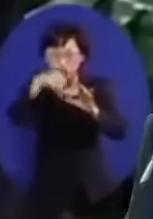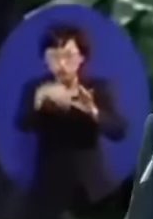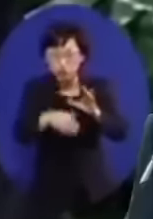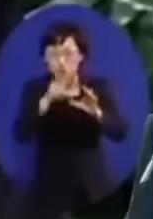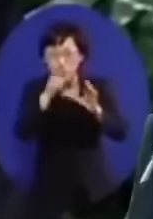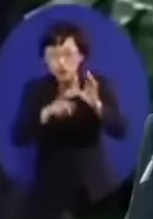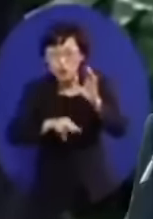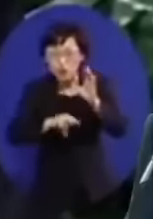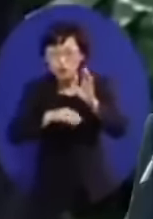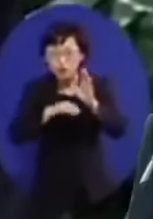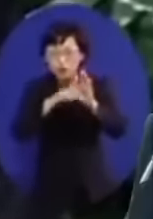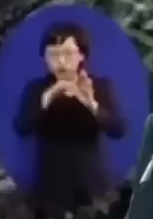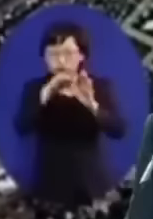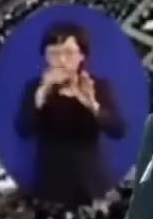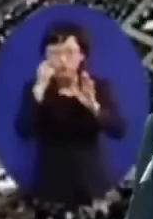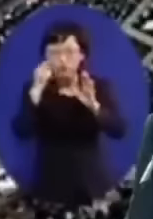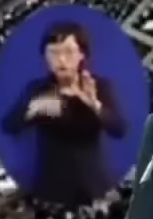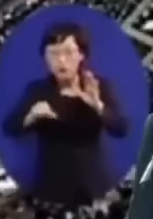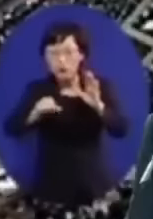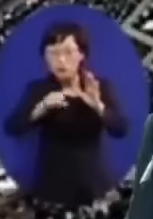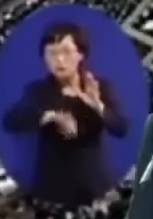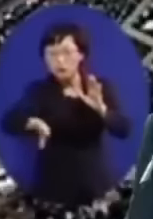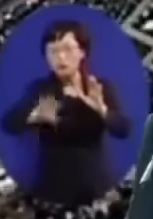놓지 못할 터지는 웅덩이인 것입니다.